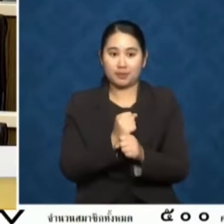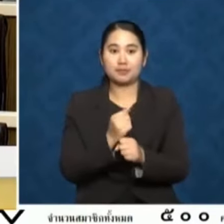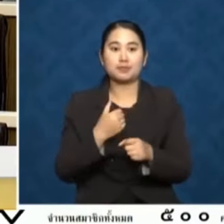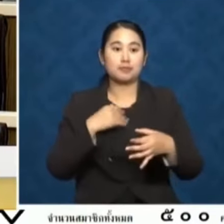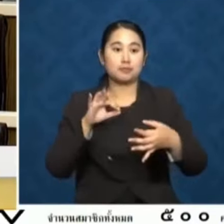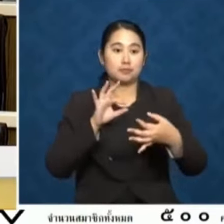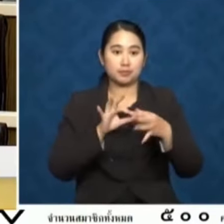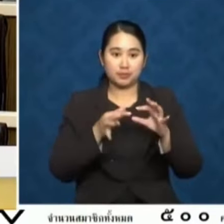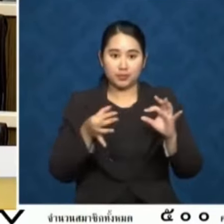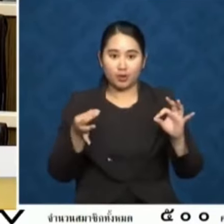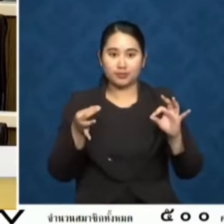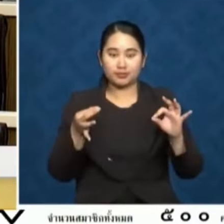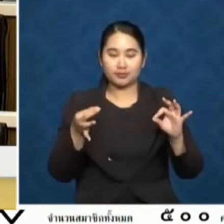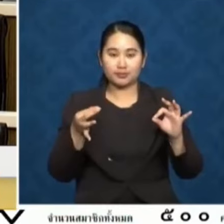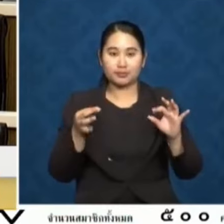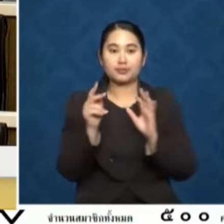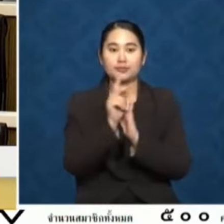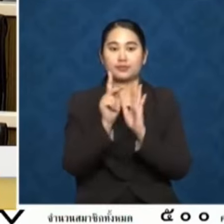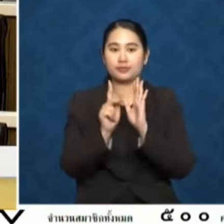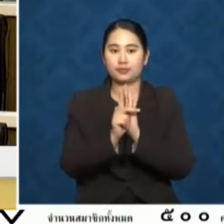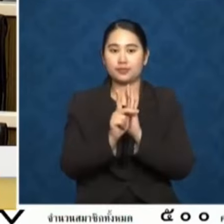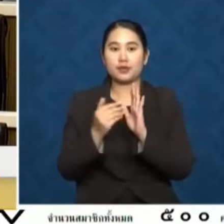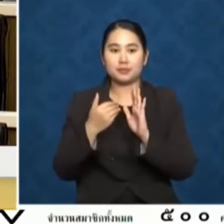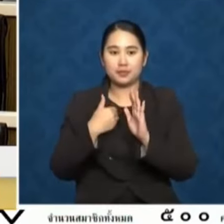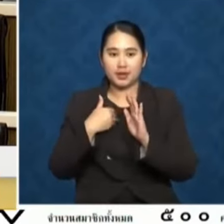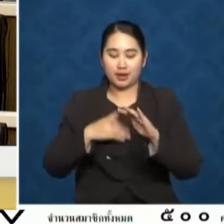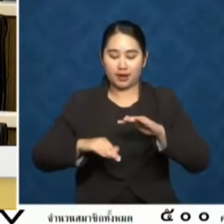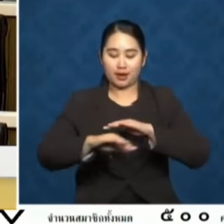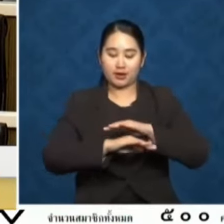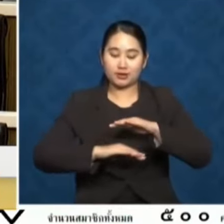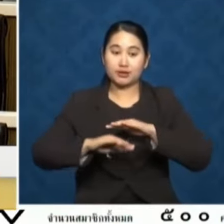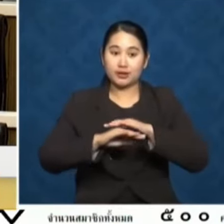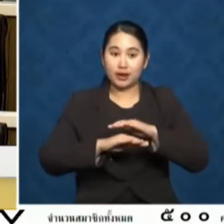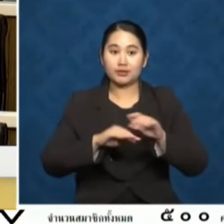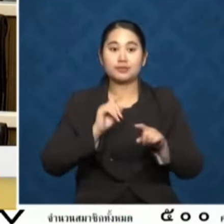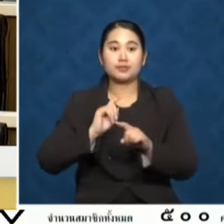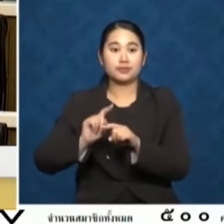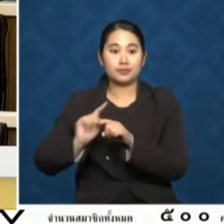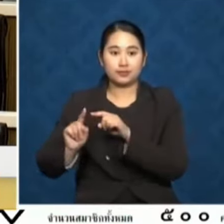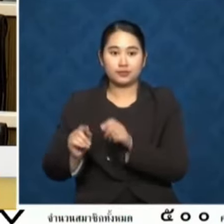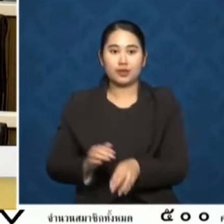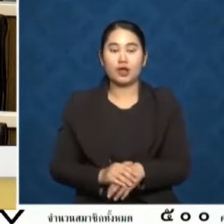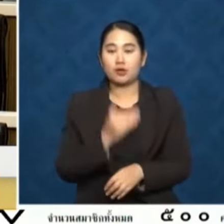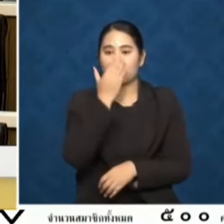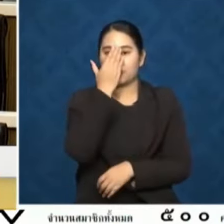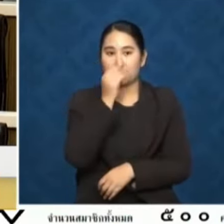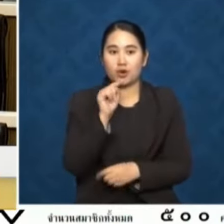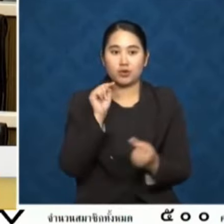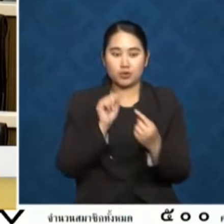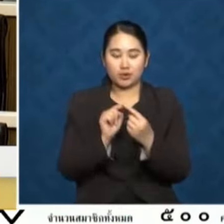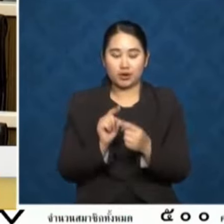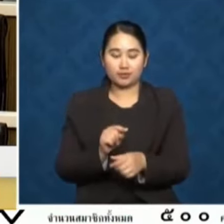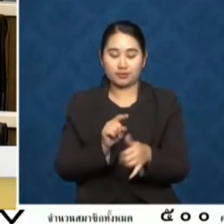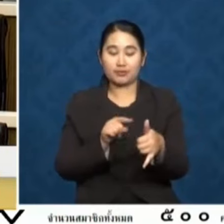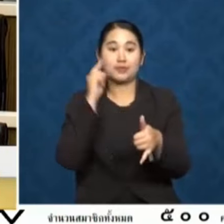คดีเรื่องหลักฐานเพราะระบบกล่าวหาเป็นระบบ